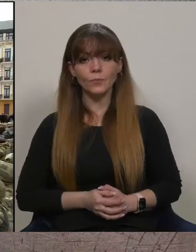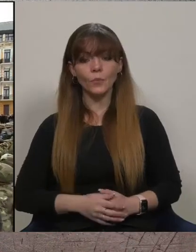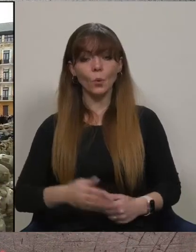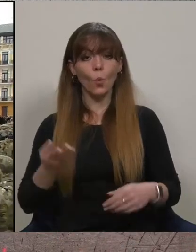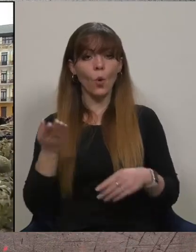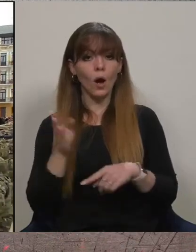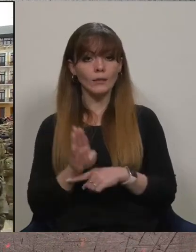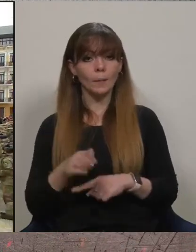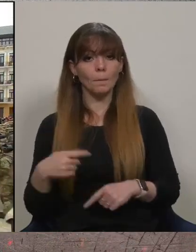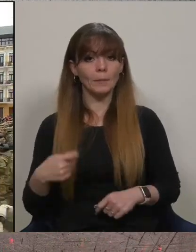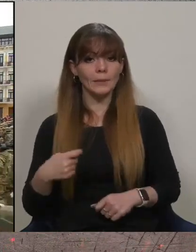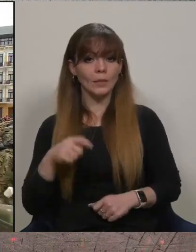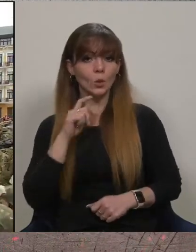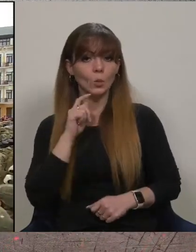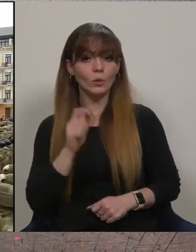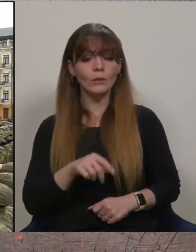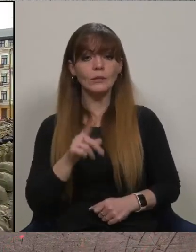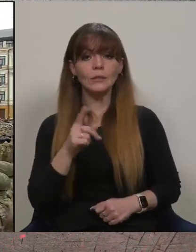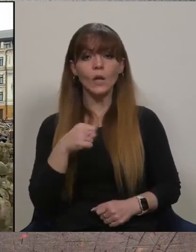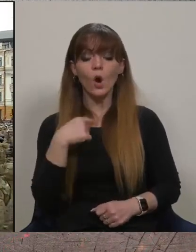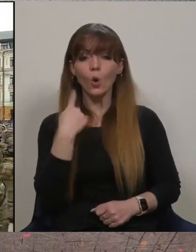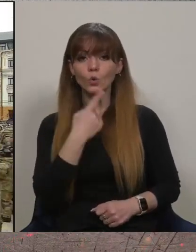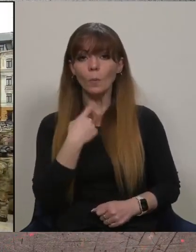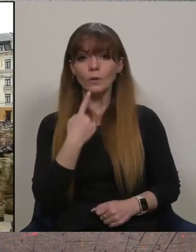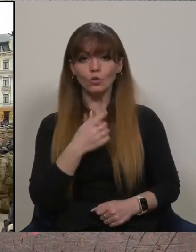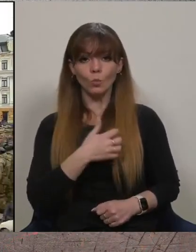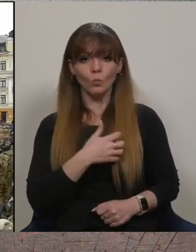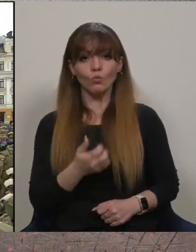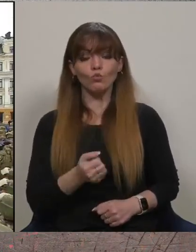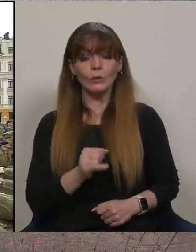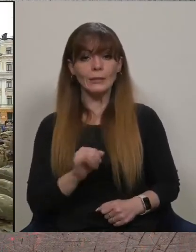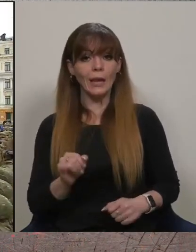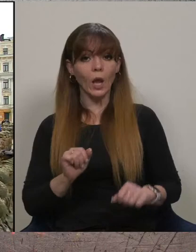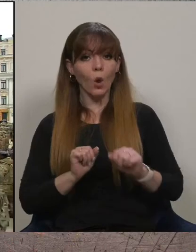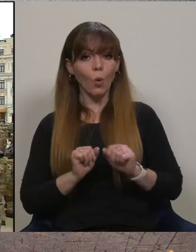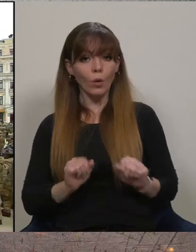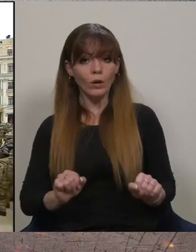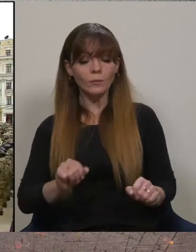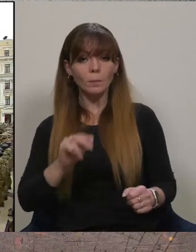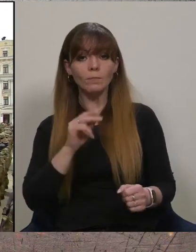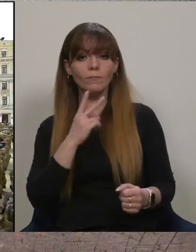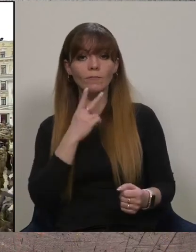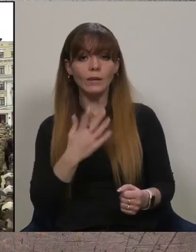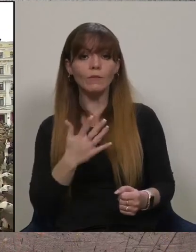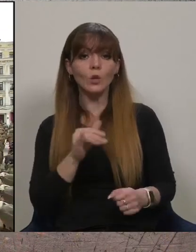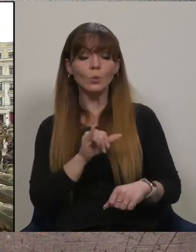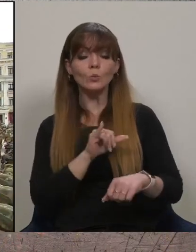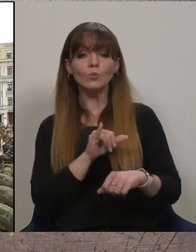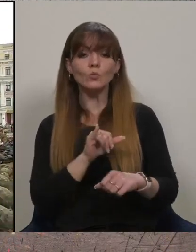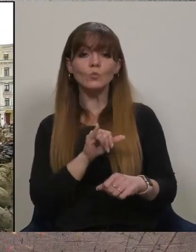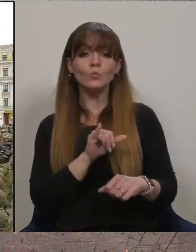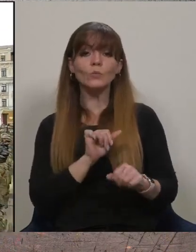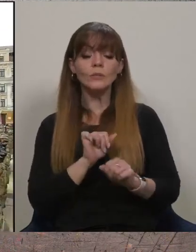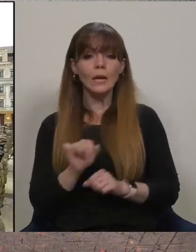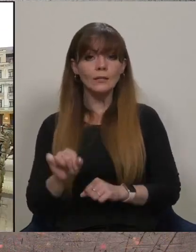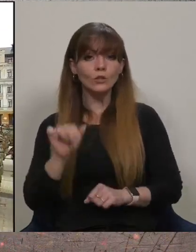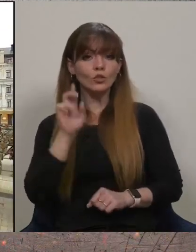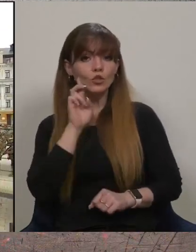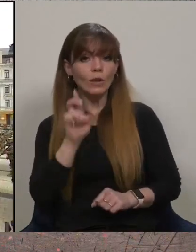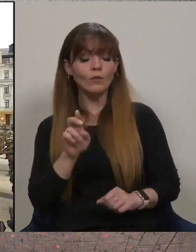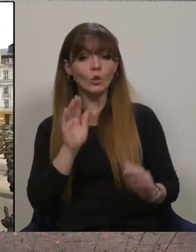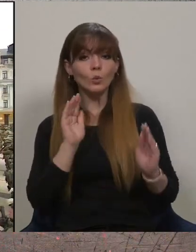Указами президента України за особисту мужність і героїзм, виявлені у захисті державного суверенітету